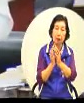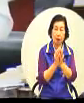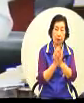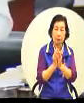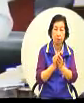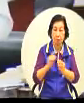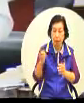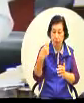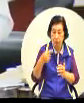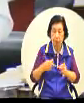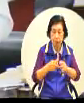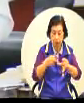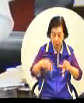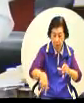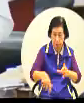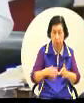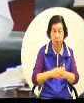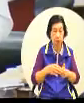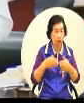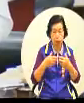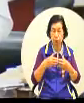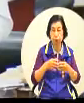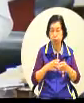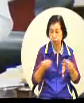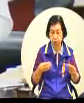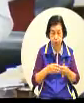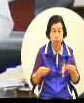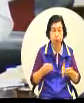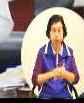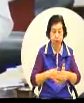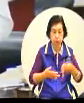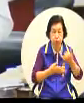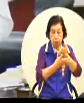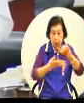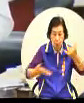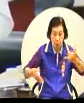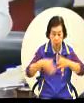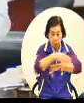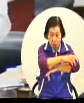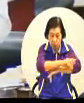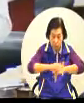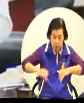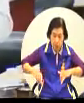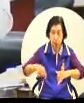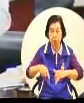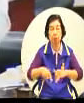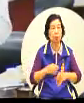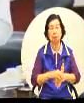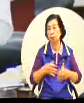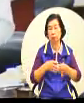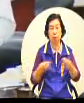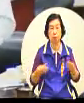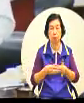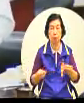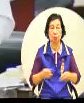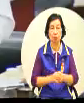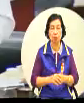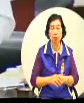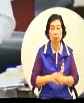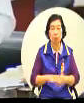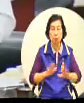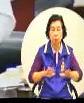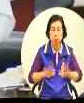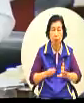免再经过河床便道啊。当然在施工的过程当